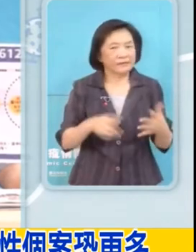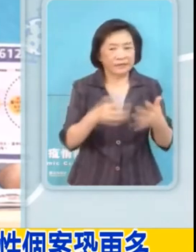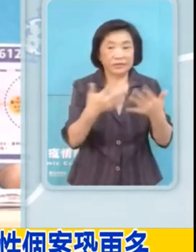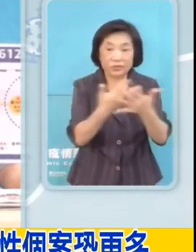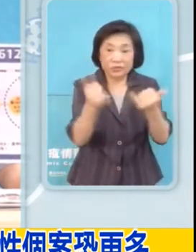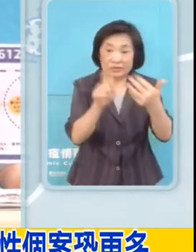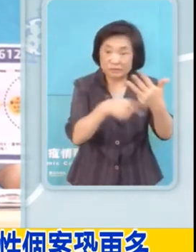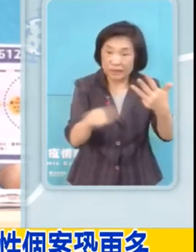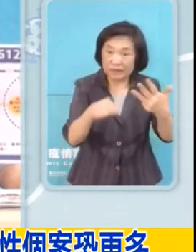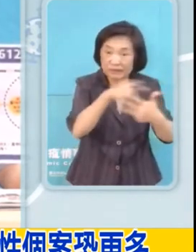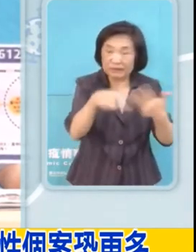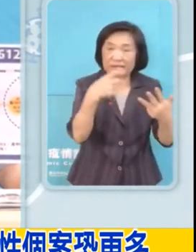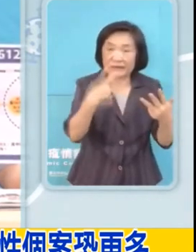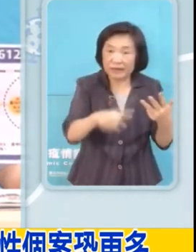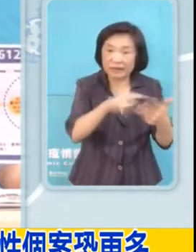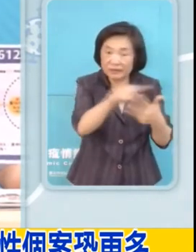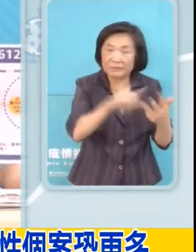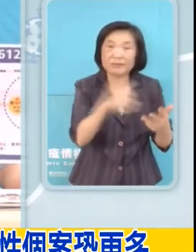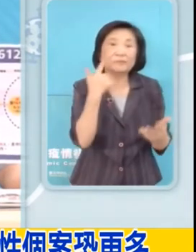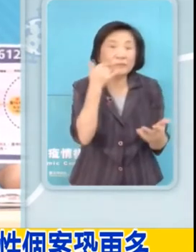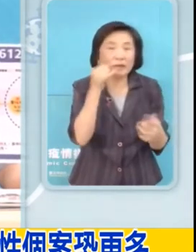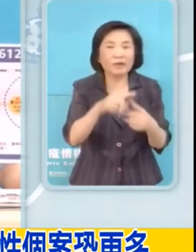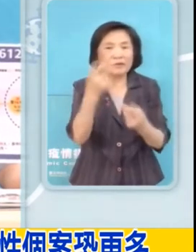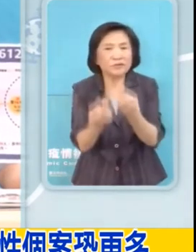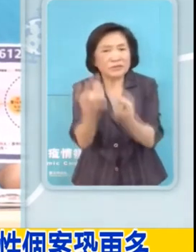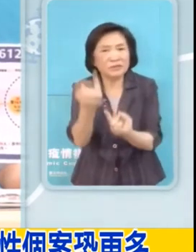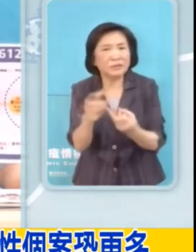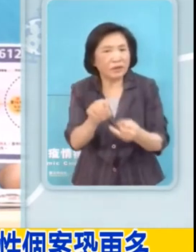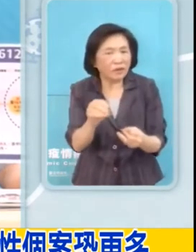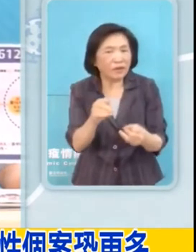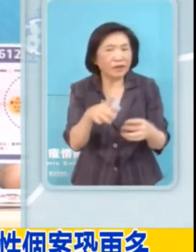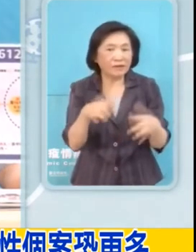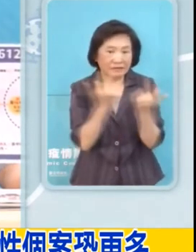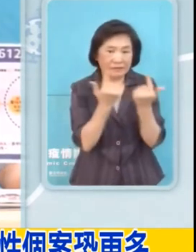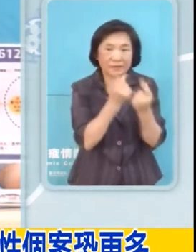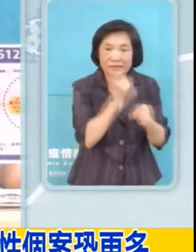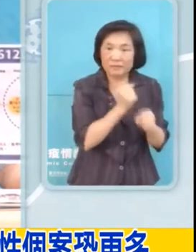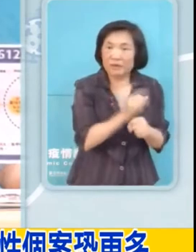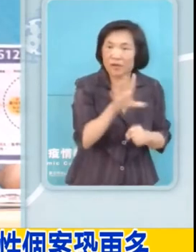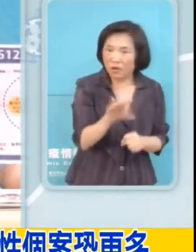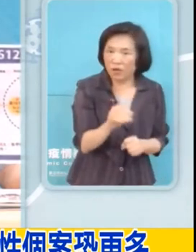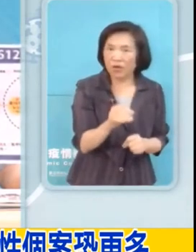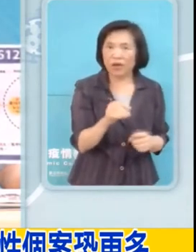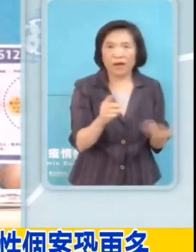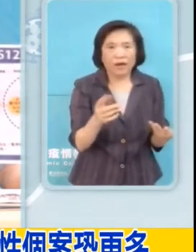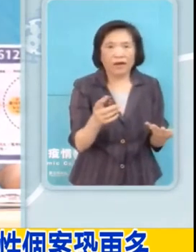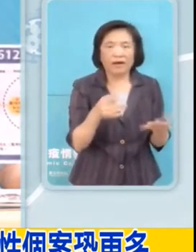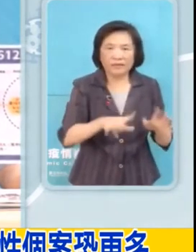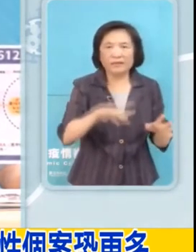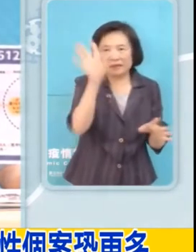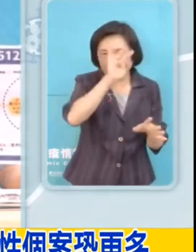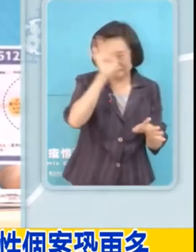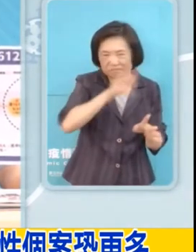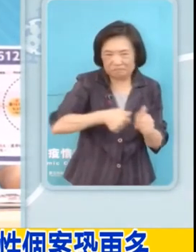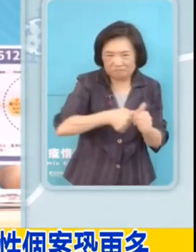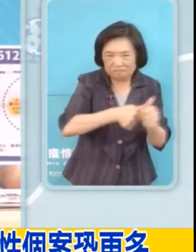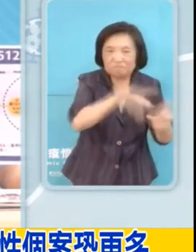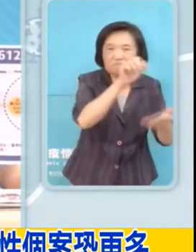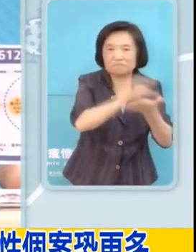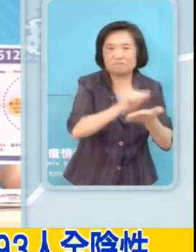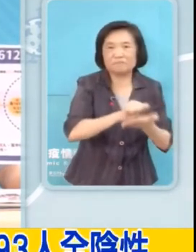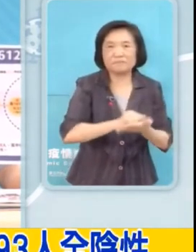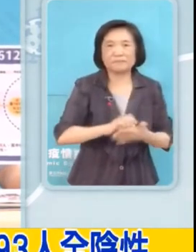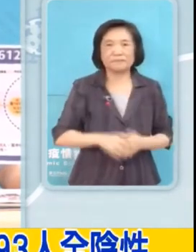生的家长甚至他的兄弟姐妹有没有在台北市上班的，现在我想正在做疫调，所